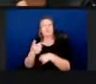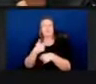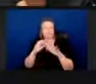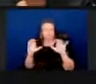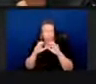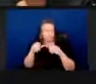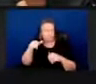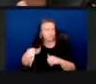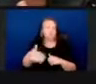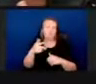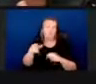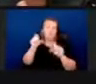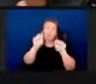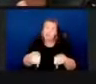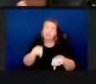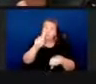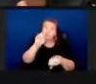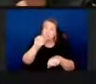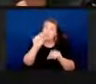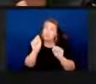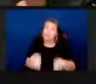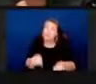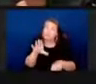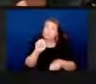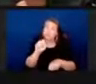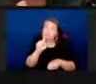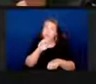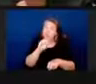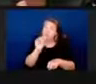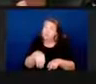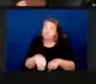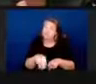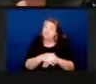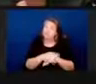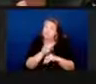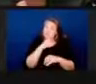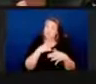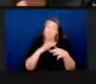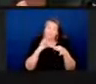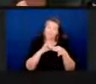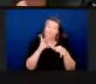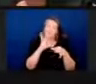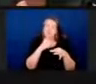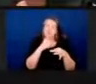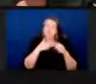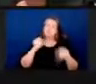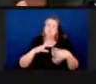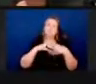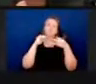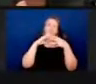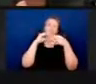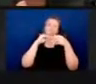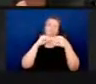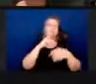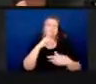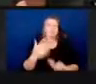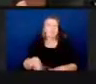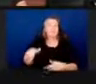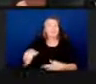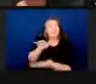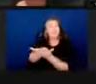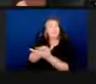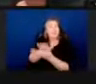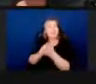kuwa tunaweza kufikia malengo haya. Kwa hivyo, kwa kweli kuna mambo mengi ambayo